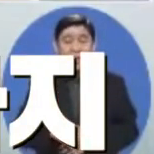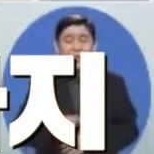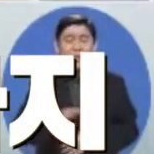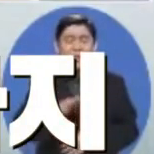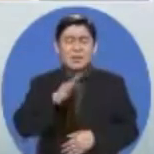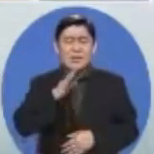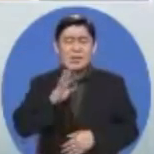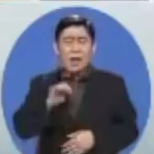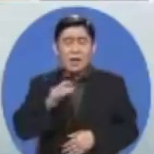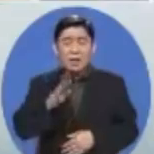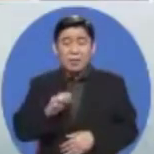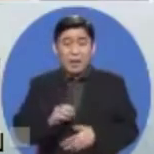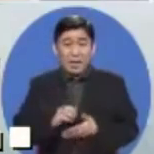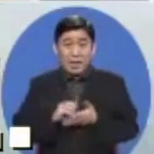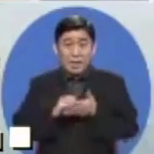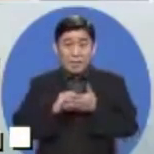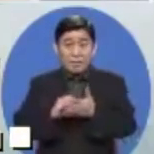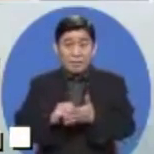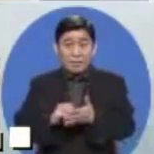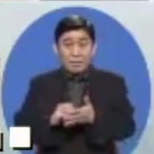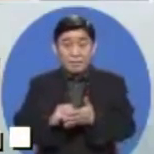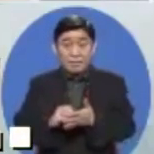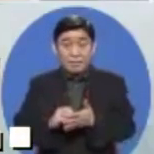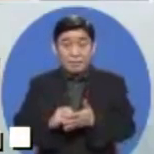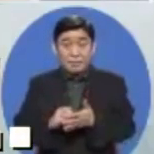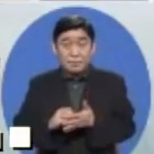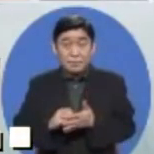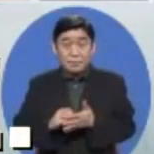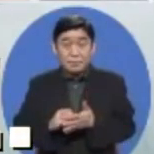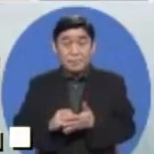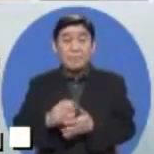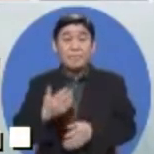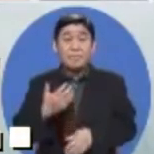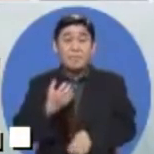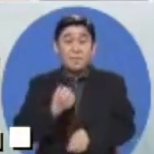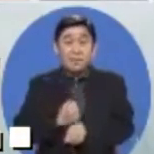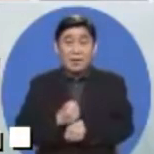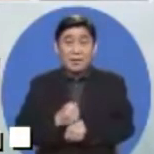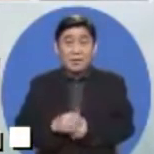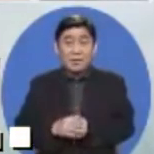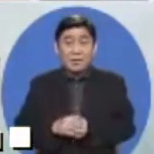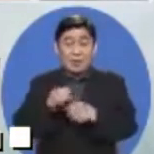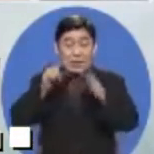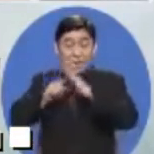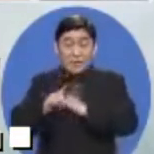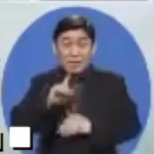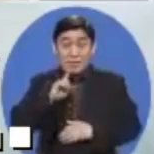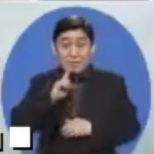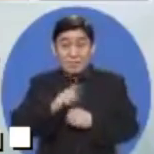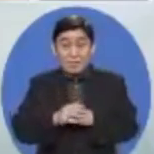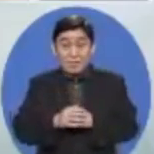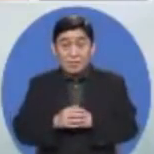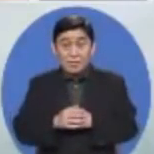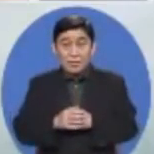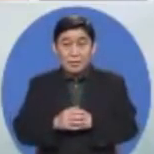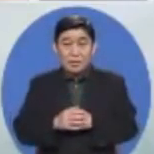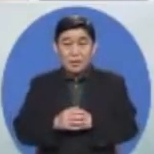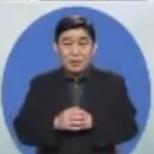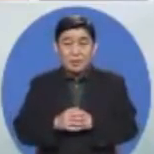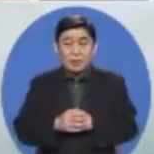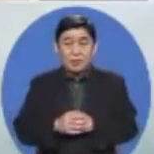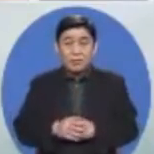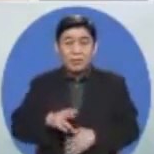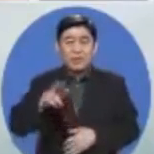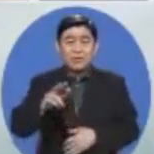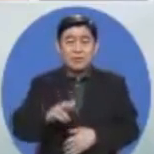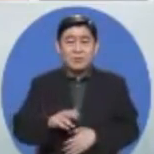들어간 일이 없습니다. 왜 들어간 일이 없습니까? 가입은 했습니다. 급수가 있고 일배에 들어가셨죠. 들어가셨다고 말씀하지 않았습니까? 종북몰이를